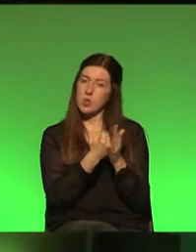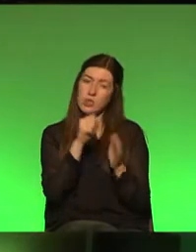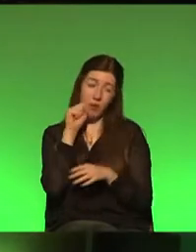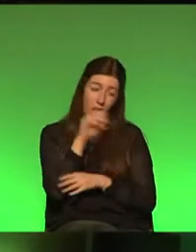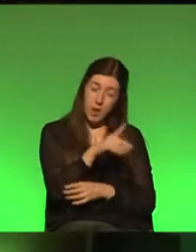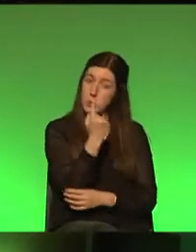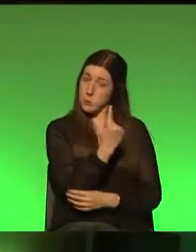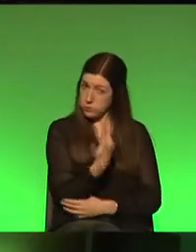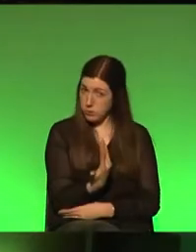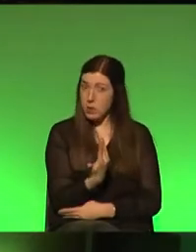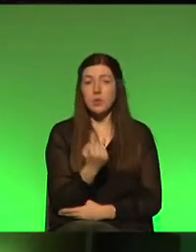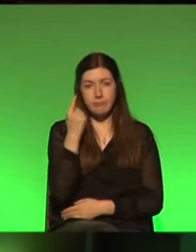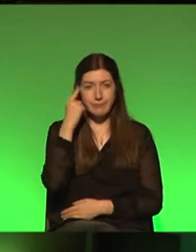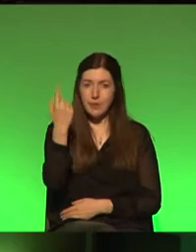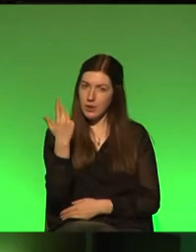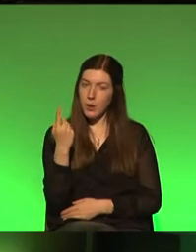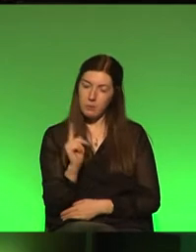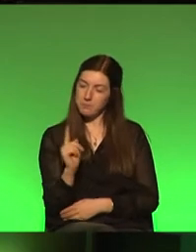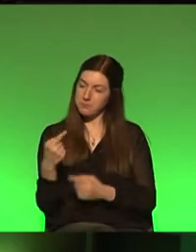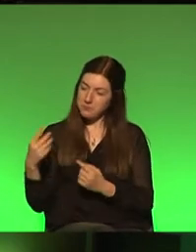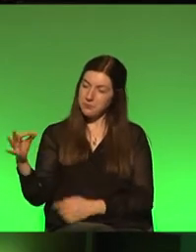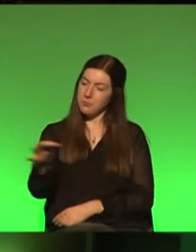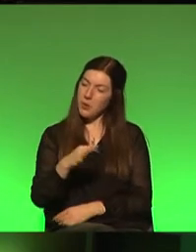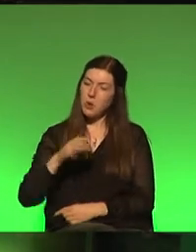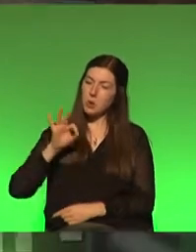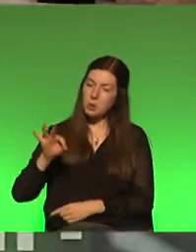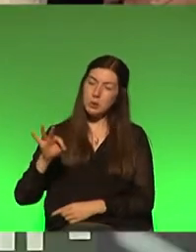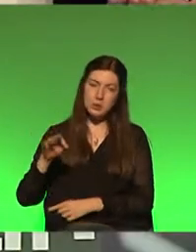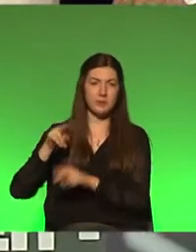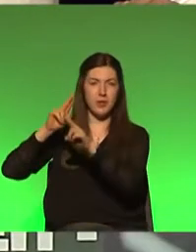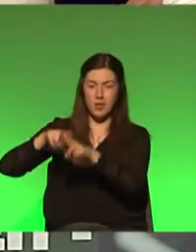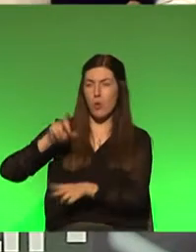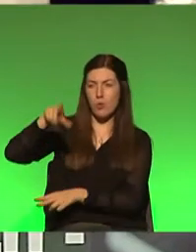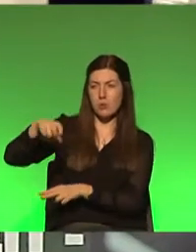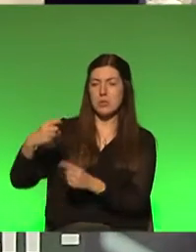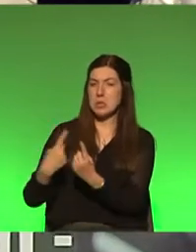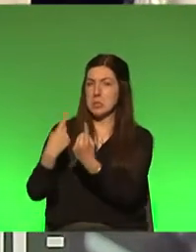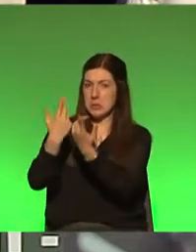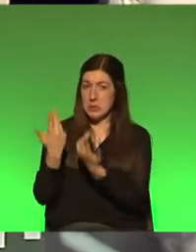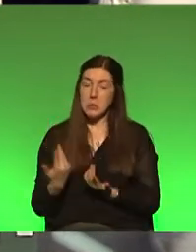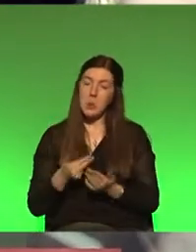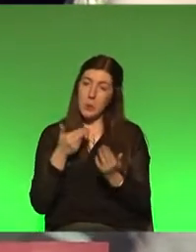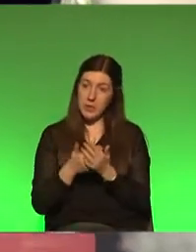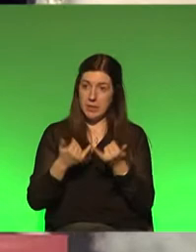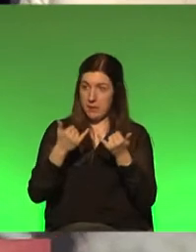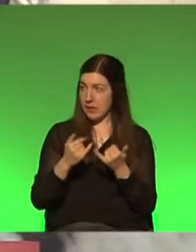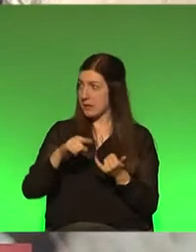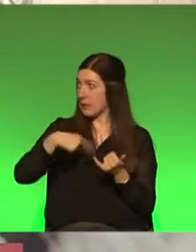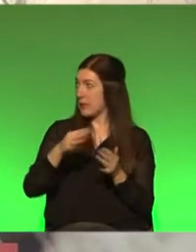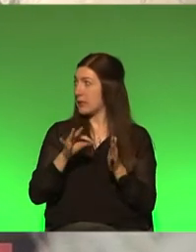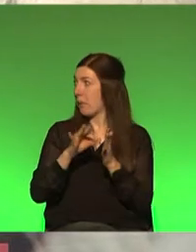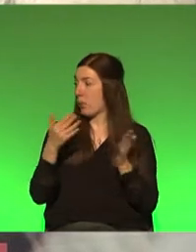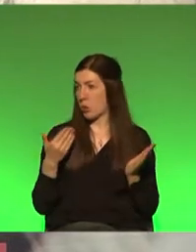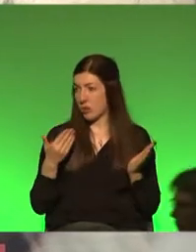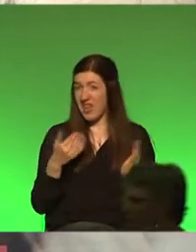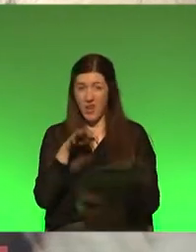da haben wir Streiter an unserer Seite, auf die wir da auch bauen und setzen können. Und das bringt mich auch zum nächsten Punkt. Was macht